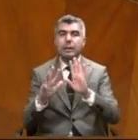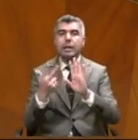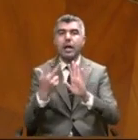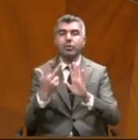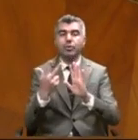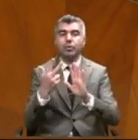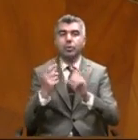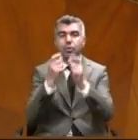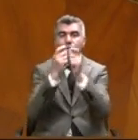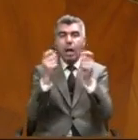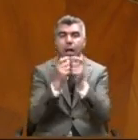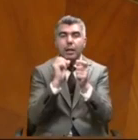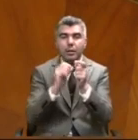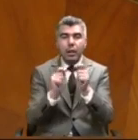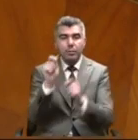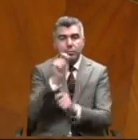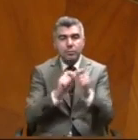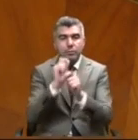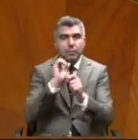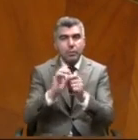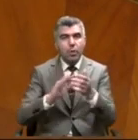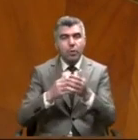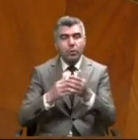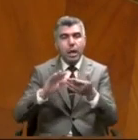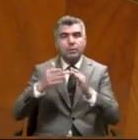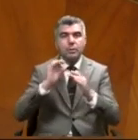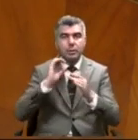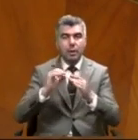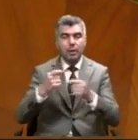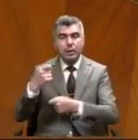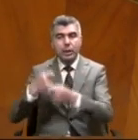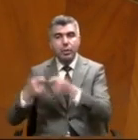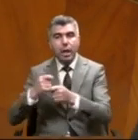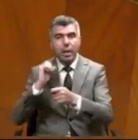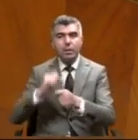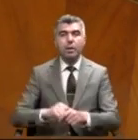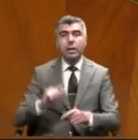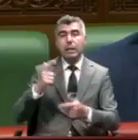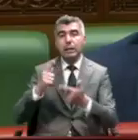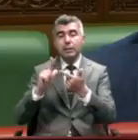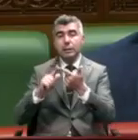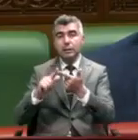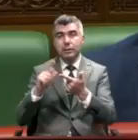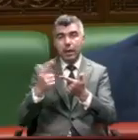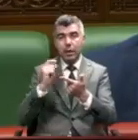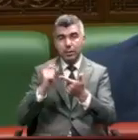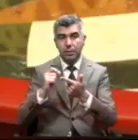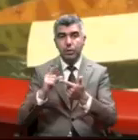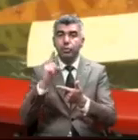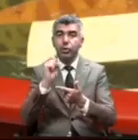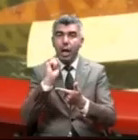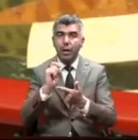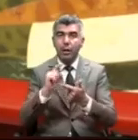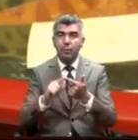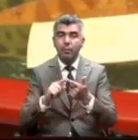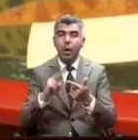ابداعيا اللي غتساهم في الابداع تكنولوجي بالنسبه لتجار الصغار والفوج الثاني دخلنا يلاه دخلنا هادي شهر فيه